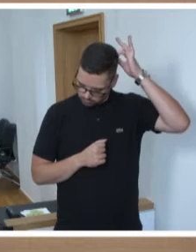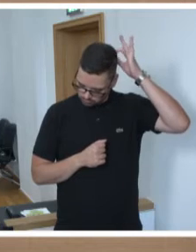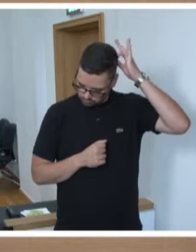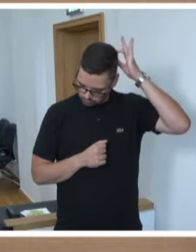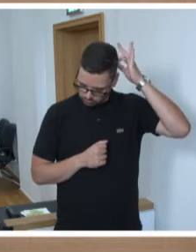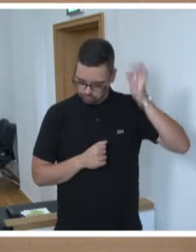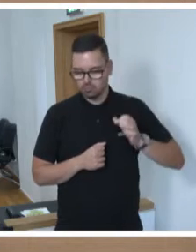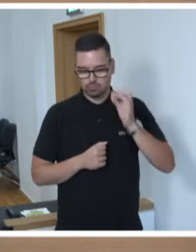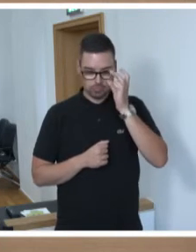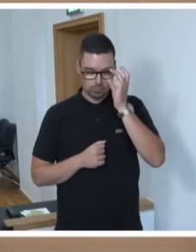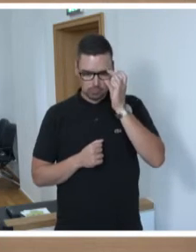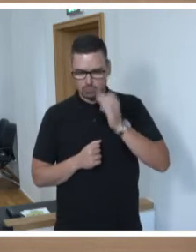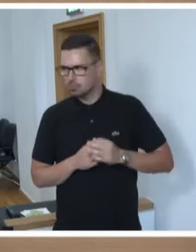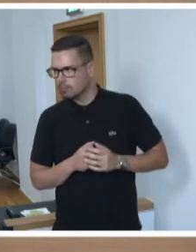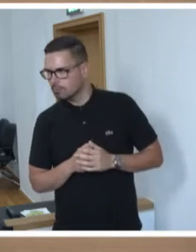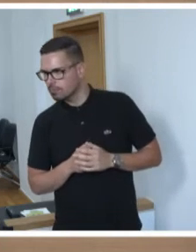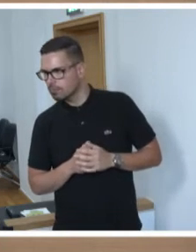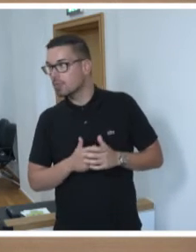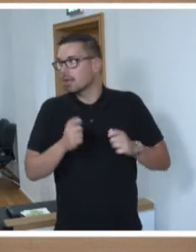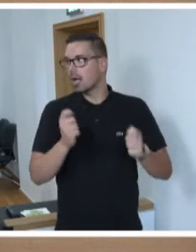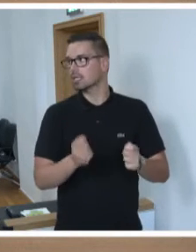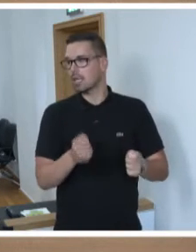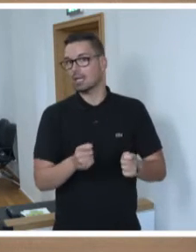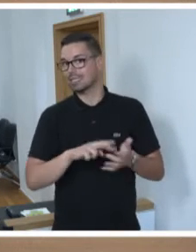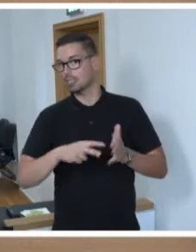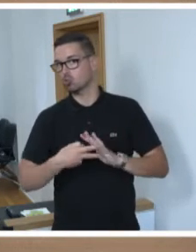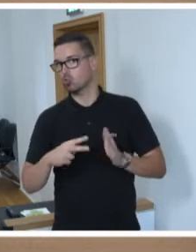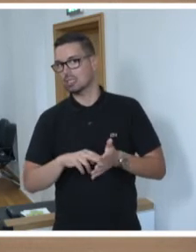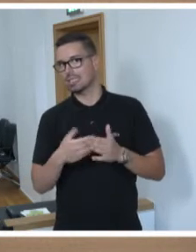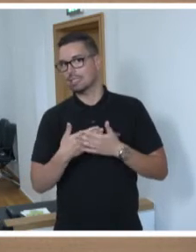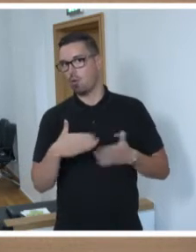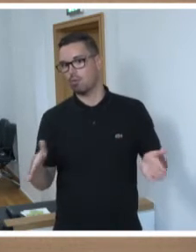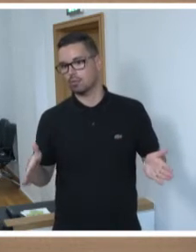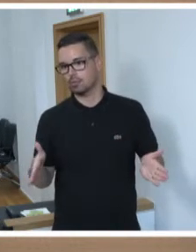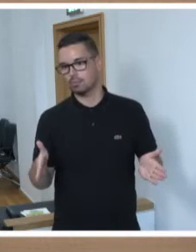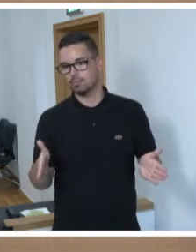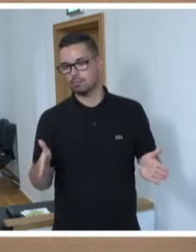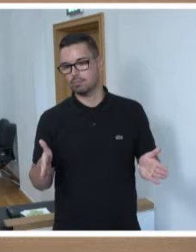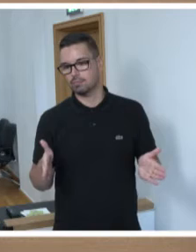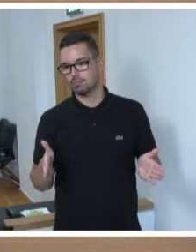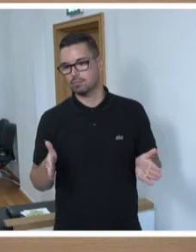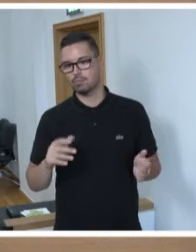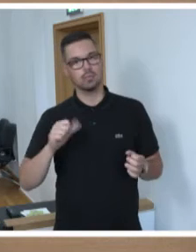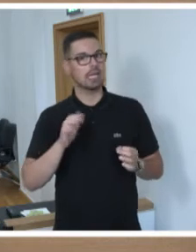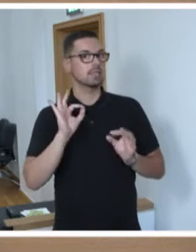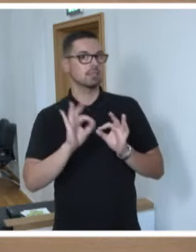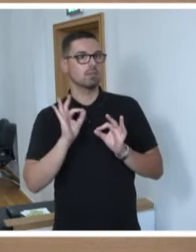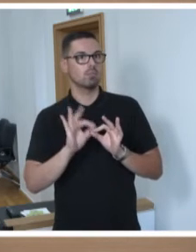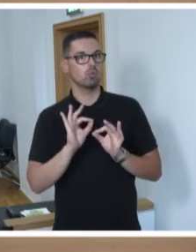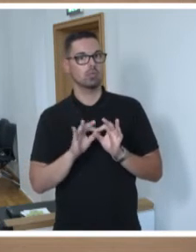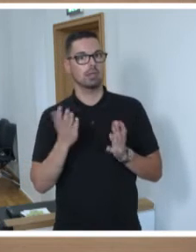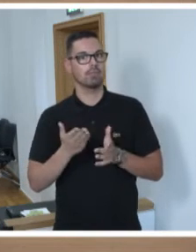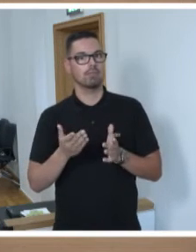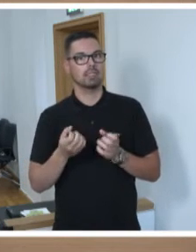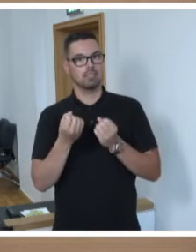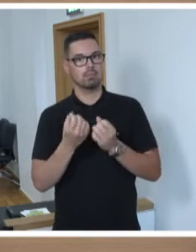Wir setzen uns in unserem Antrag dafür ein, dass es technologieoffen passiert. Und da ist der erste Punkt, was passiert denn eigentlich mit